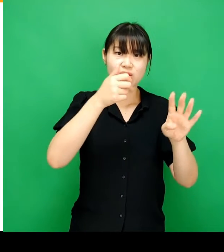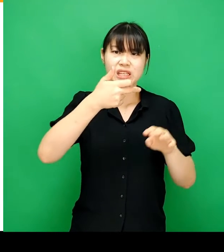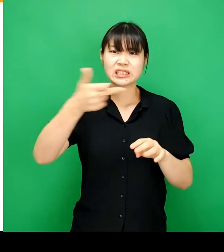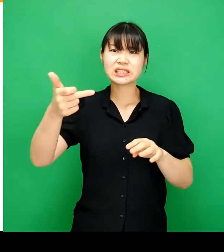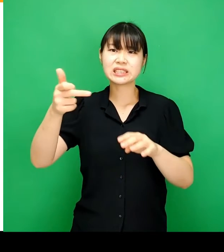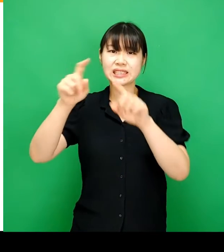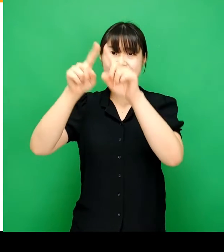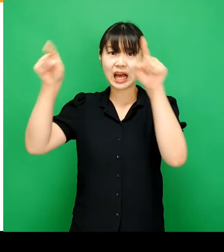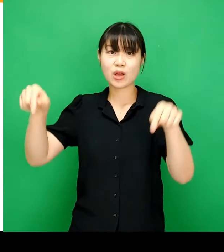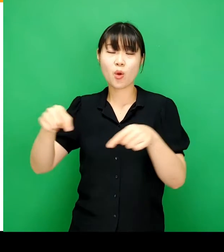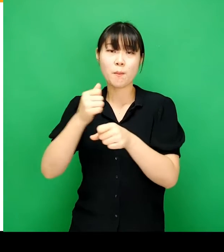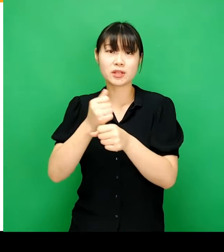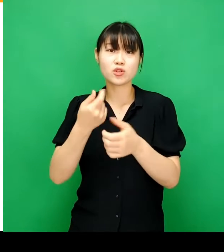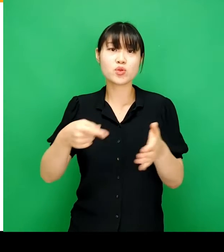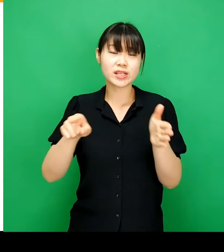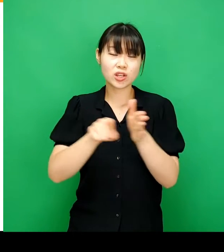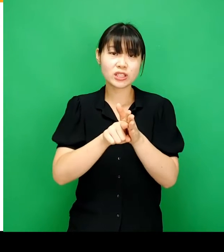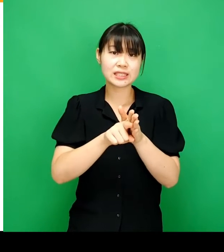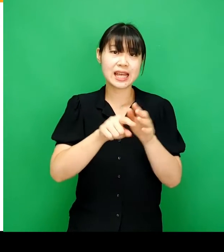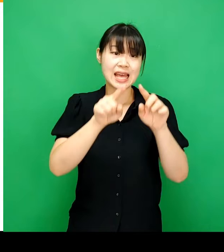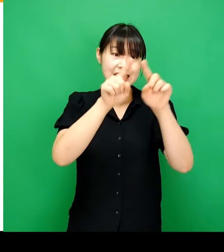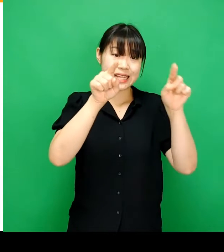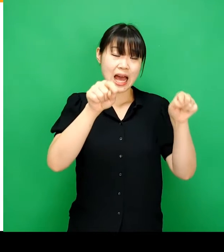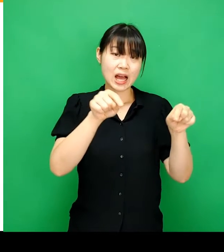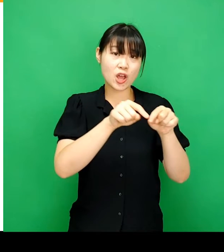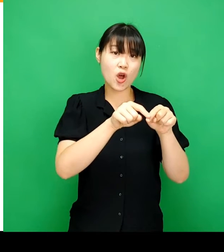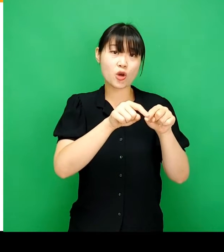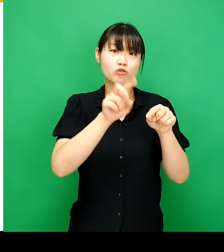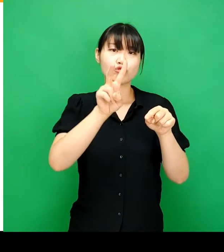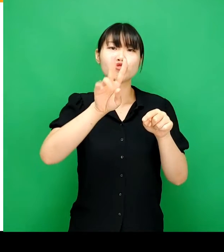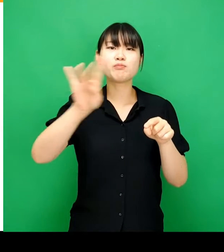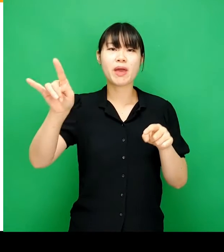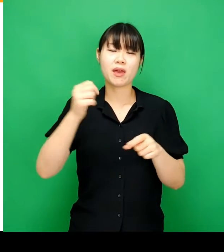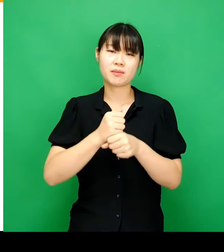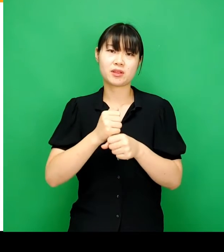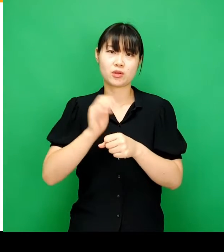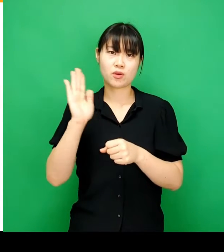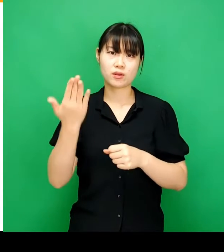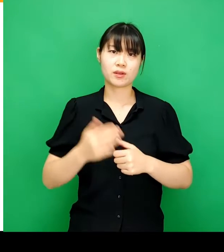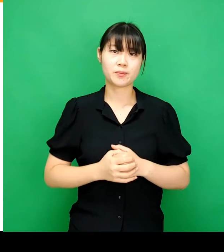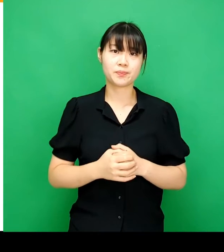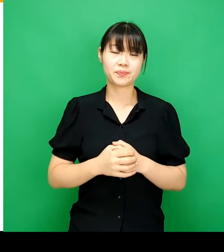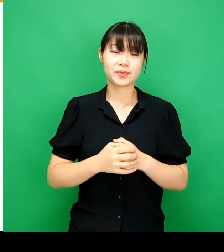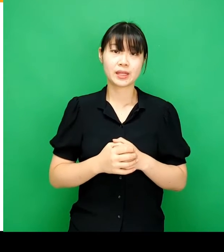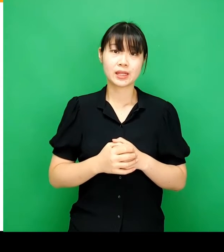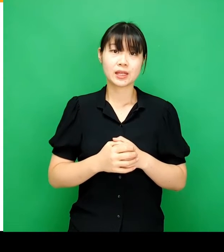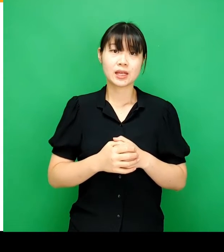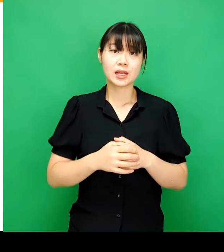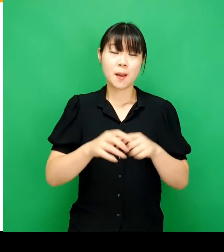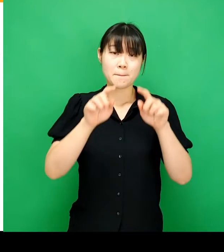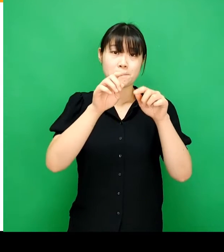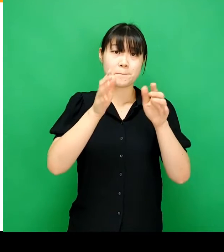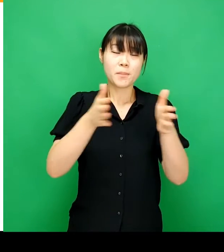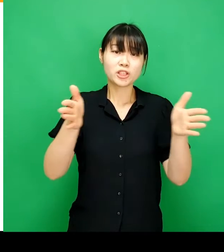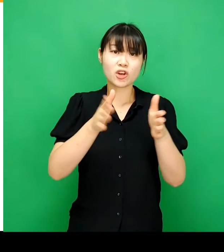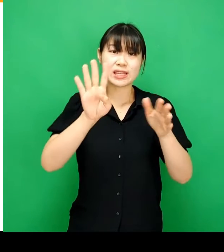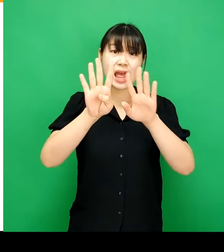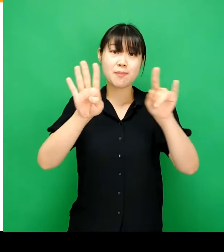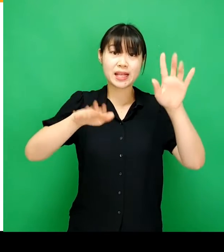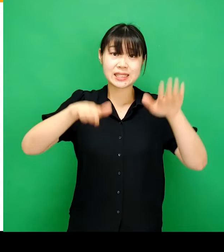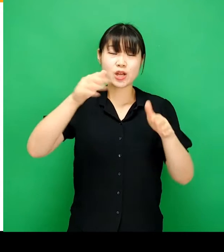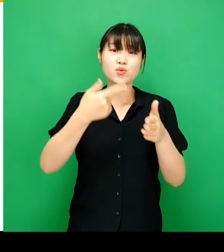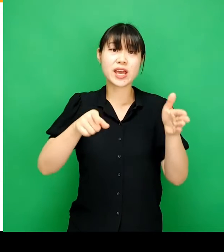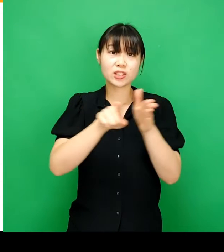큰 사각형을 만들려면 사각형의 변의 길이는 2배가 되어야 합니다. 즉, 면적이 4배 차이